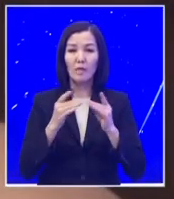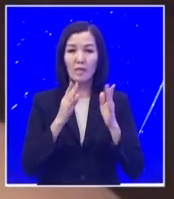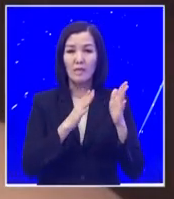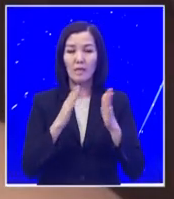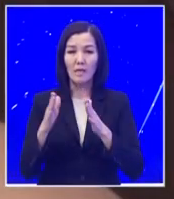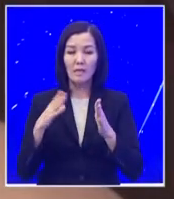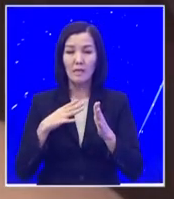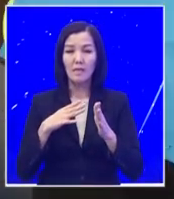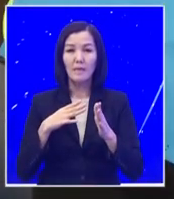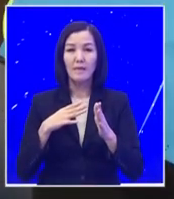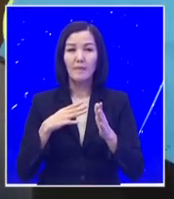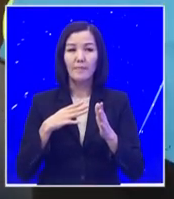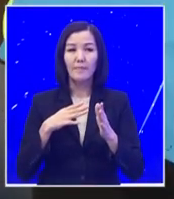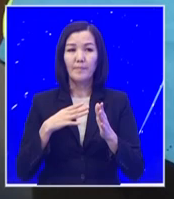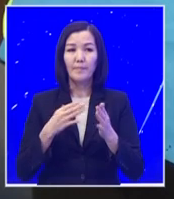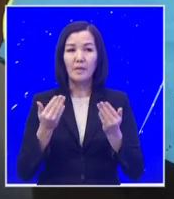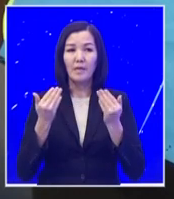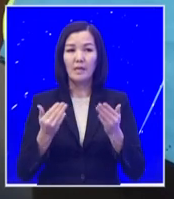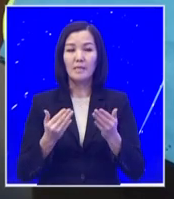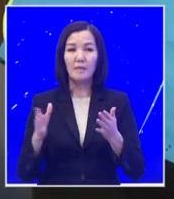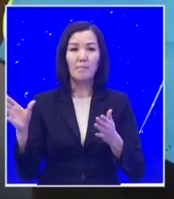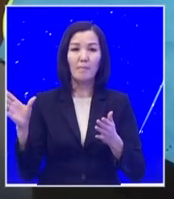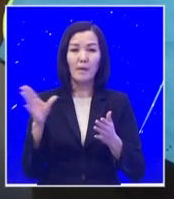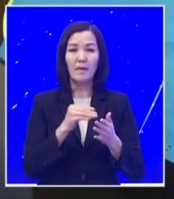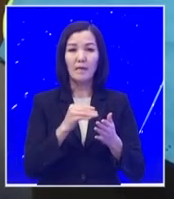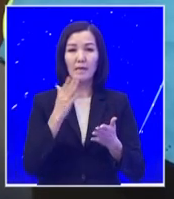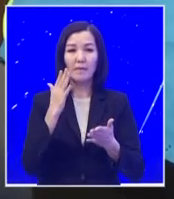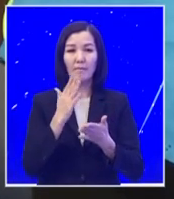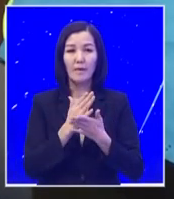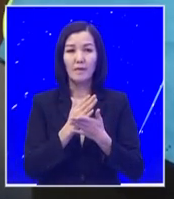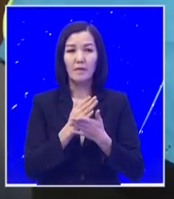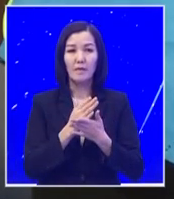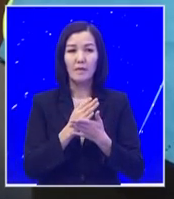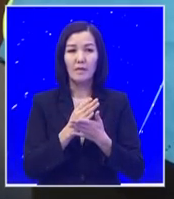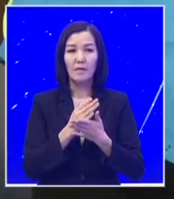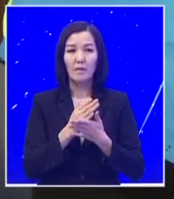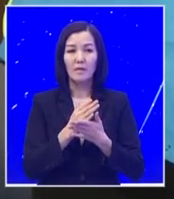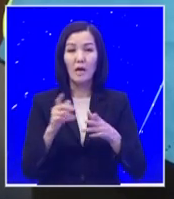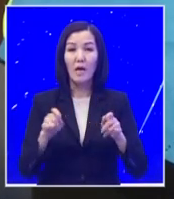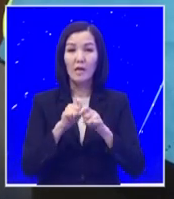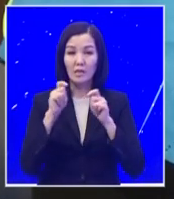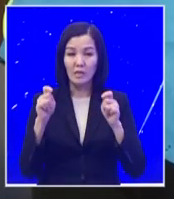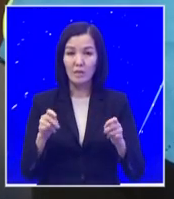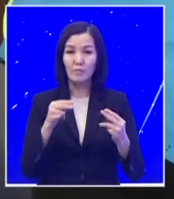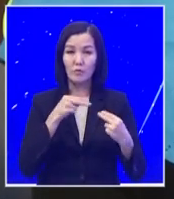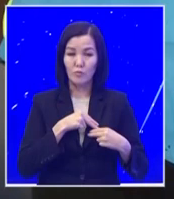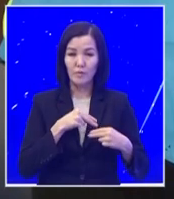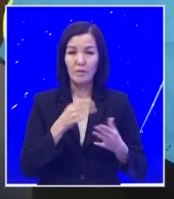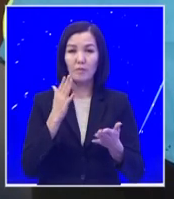арналған. Қазір соның барлығы жаңағы бағдарламада жазған. Өз бәрі іске асырып,